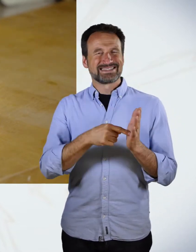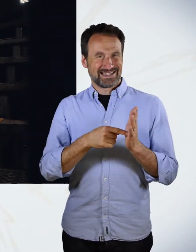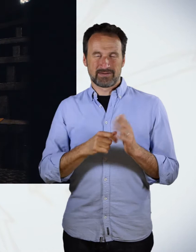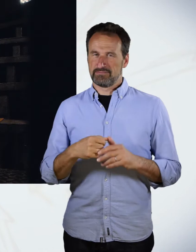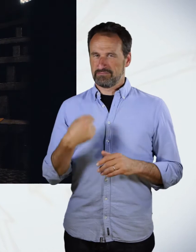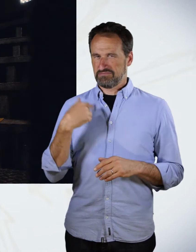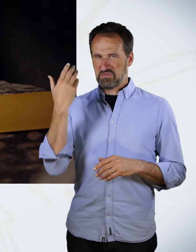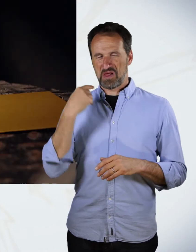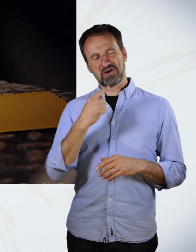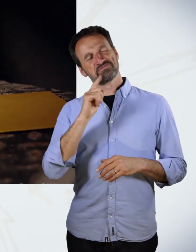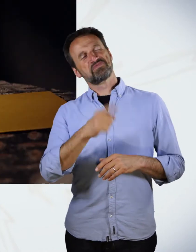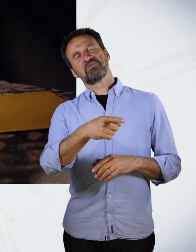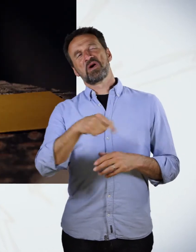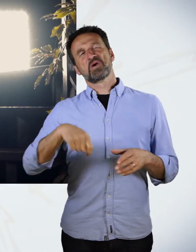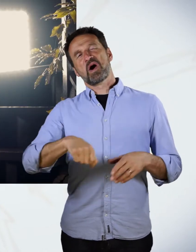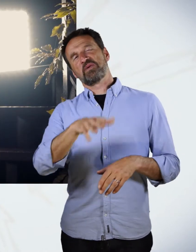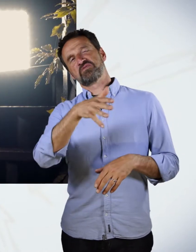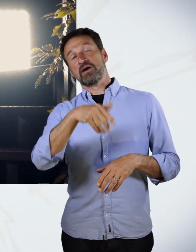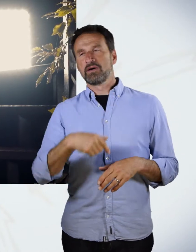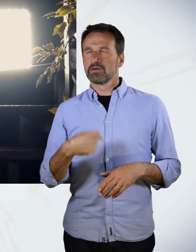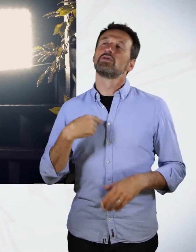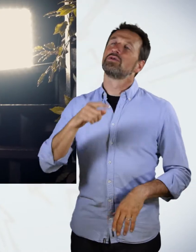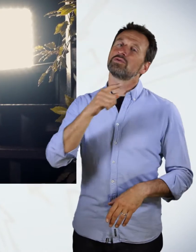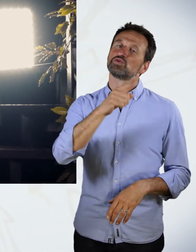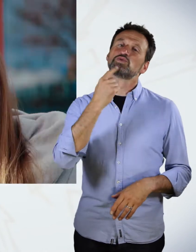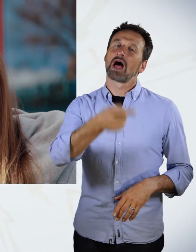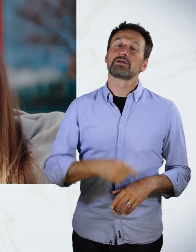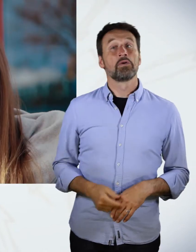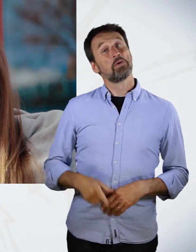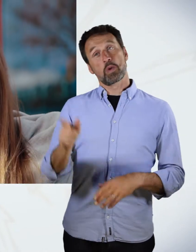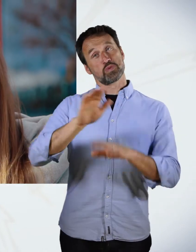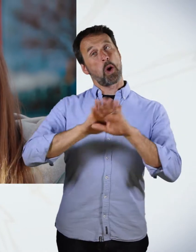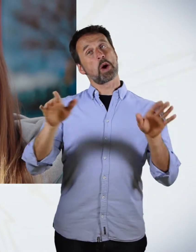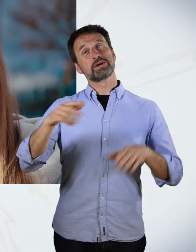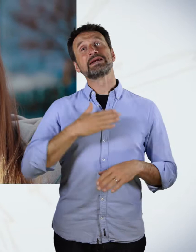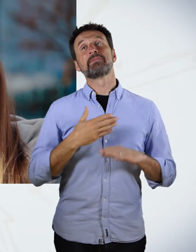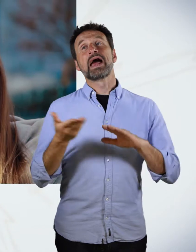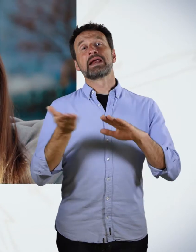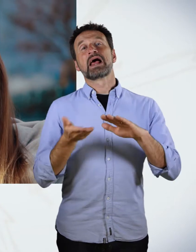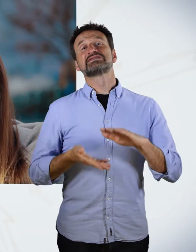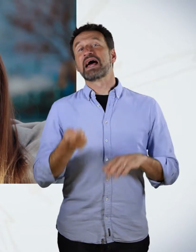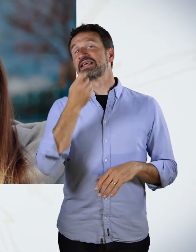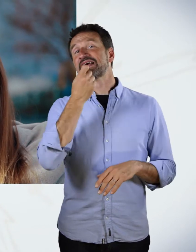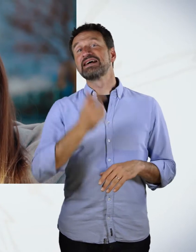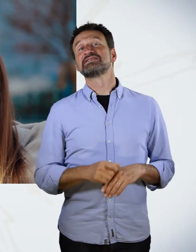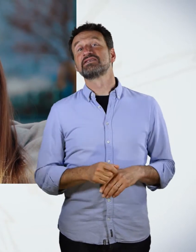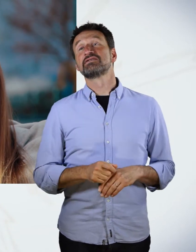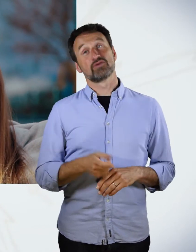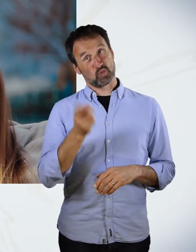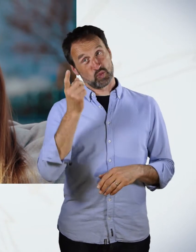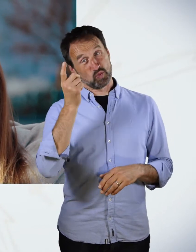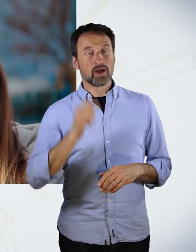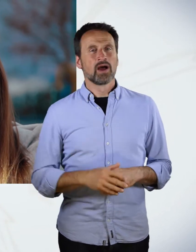Kochfähigkeiten angezweifelt haben, meintest du, ihr habt noch nie meine Lasagne gegessen, also bitte. Na dann, deine Aufgabe, du sollst heute deine